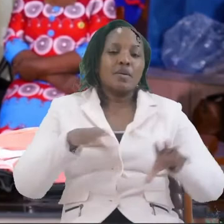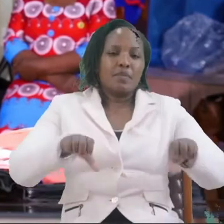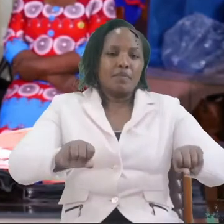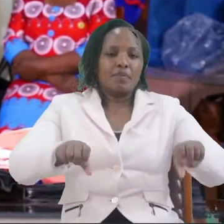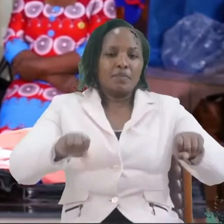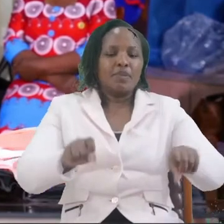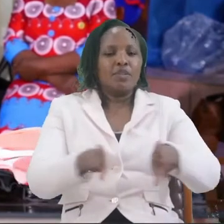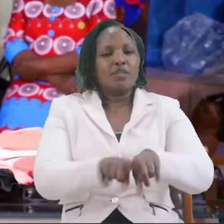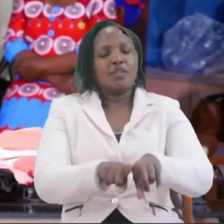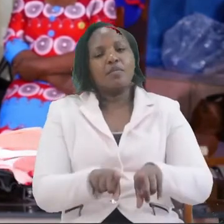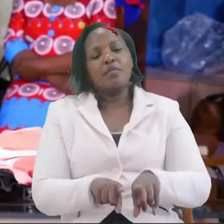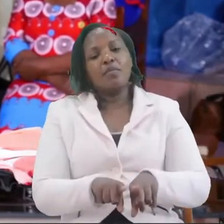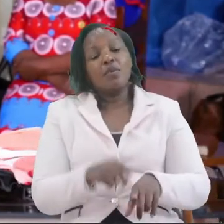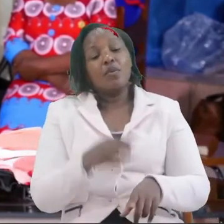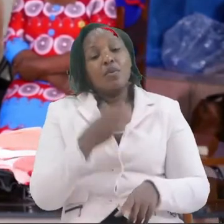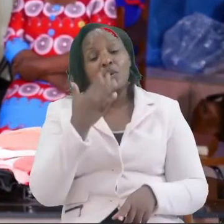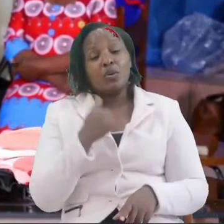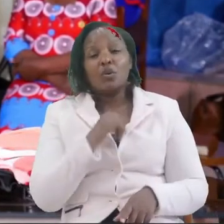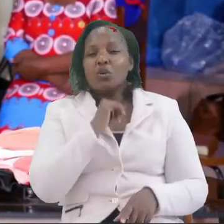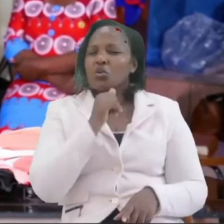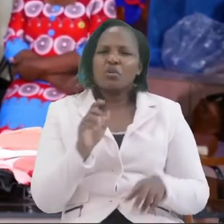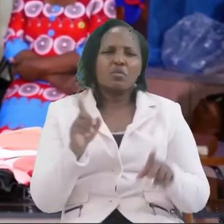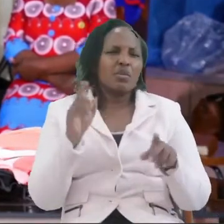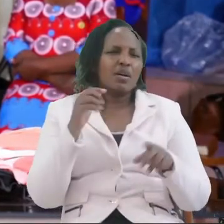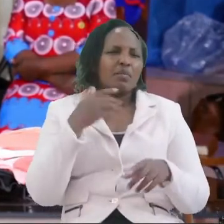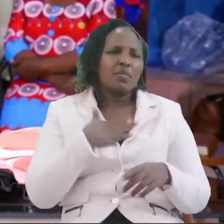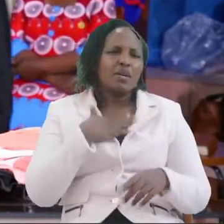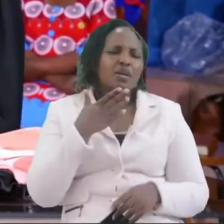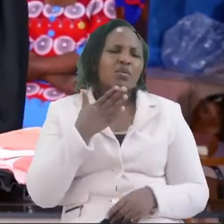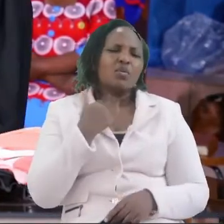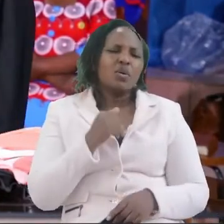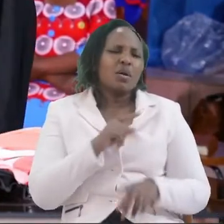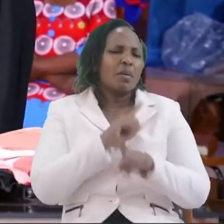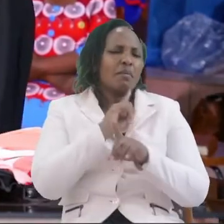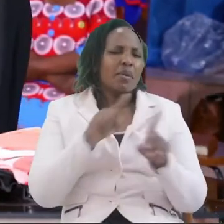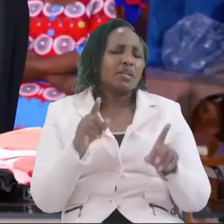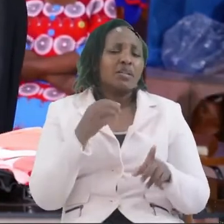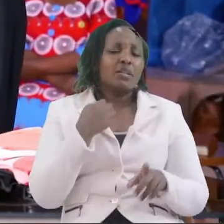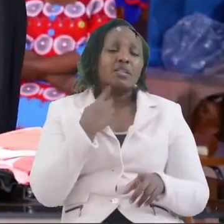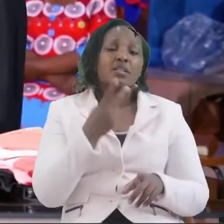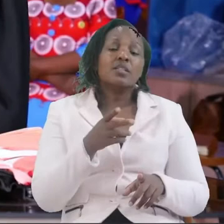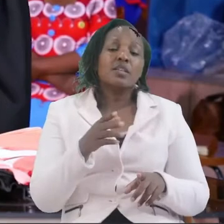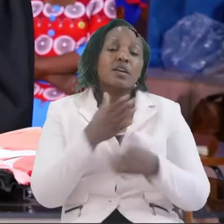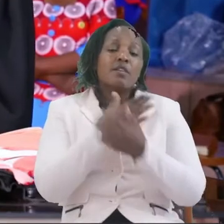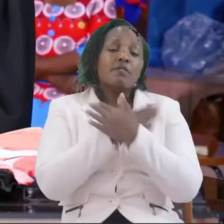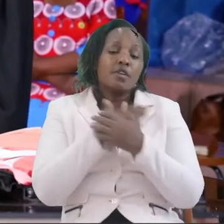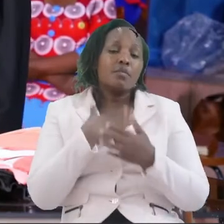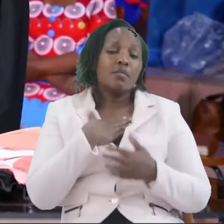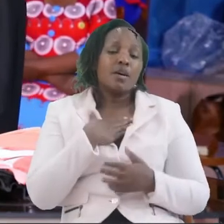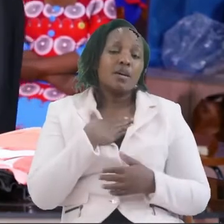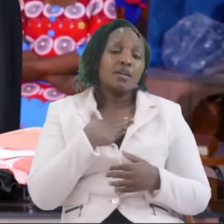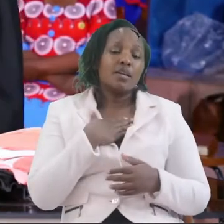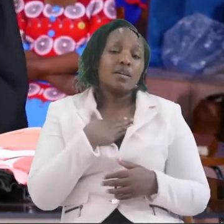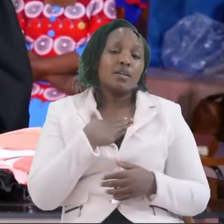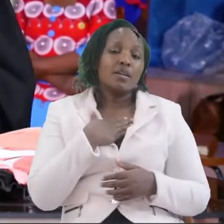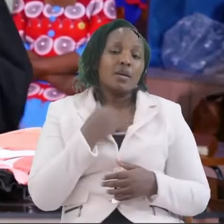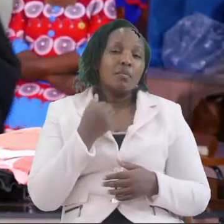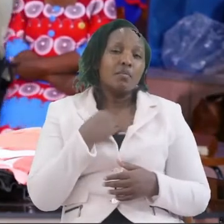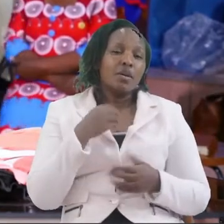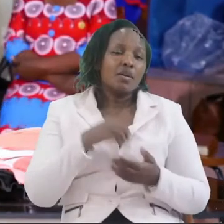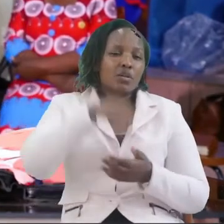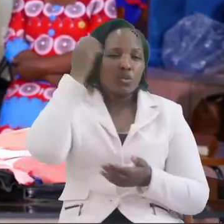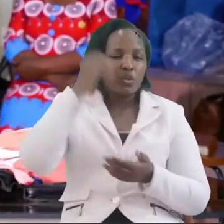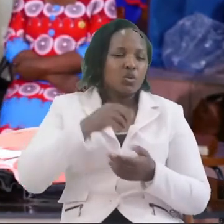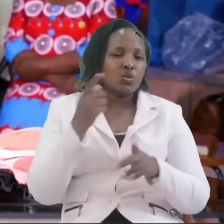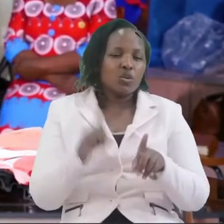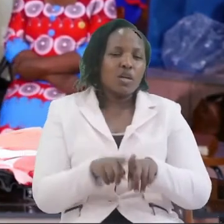kama hiyo, sio kwa sababu nilihitaji, kwa sababu nimeona rafiki yangu tumesoma na yeye, na nilikuwa namshinda yeye ako